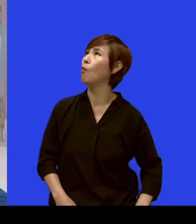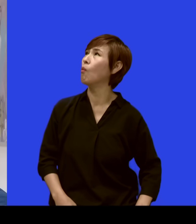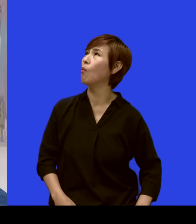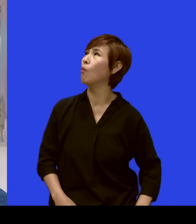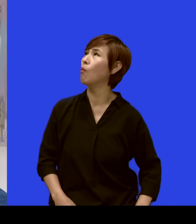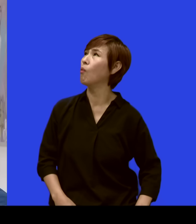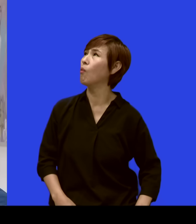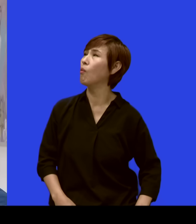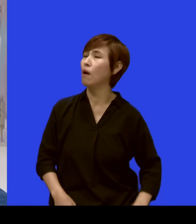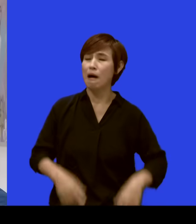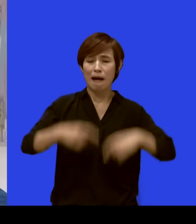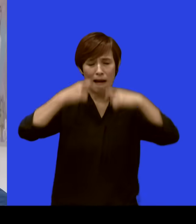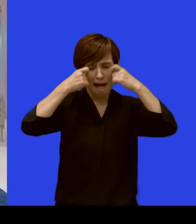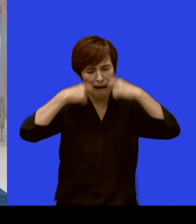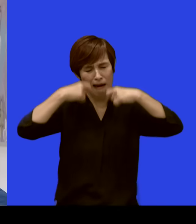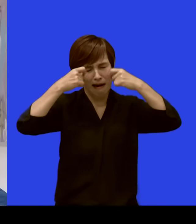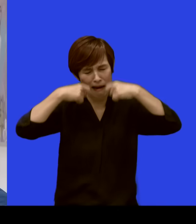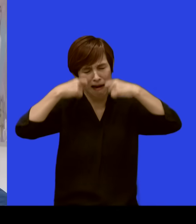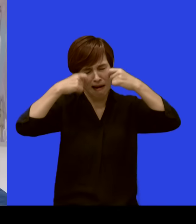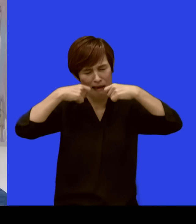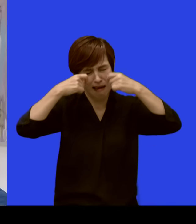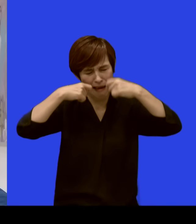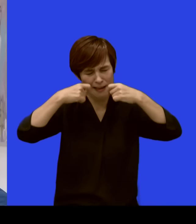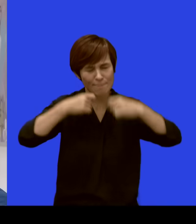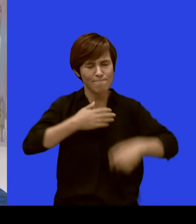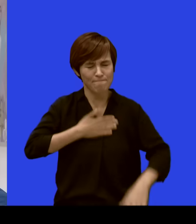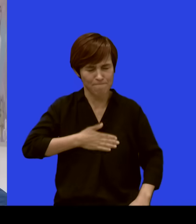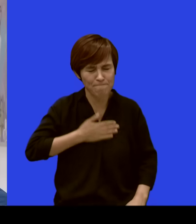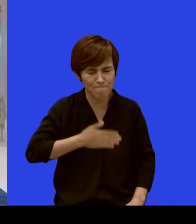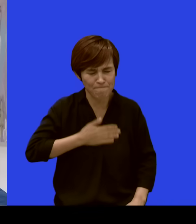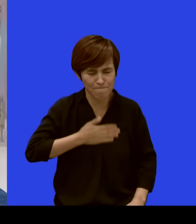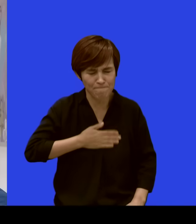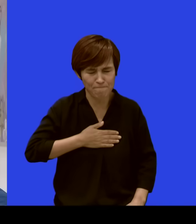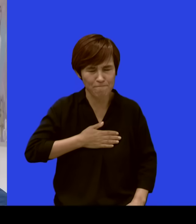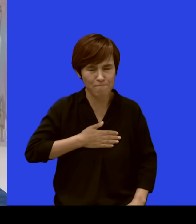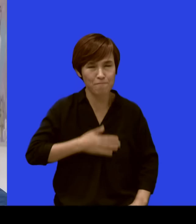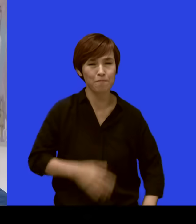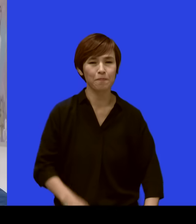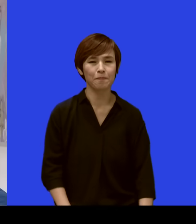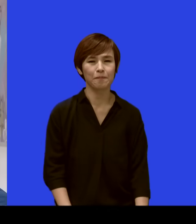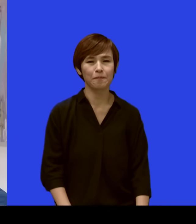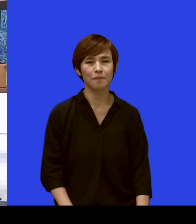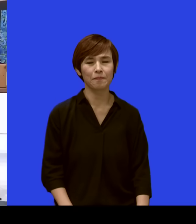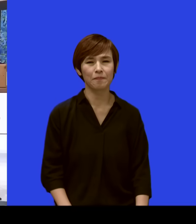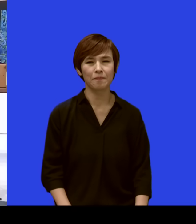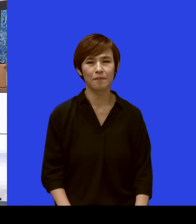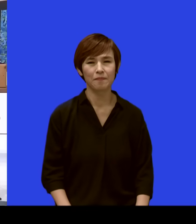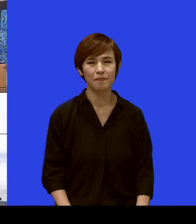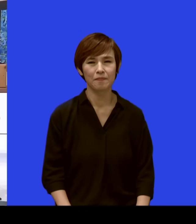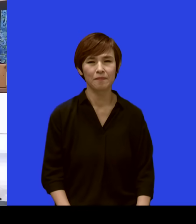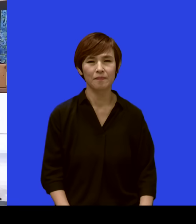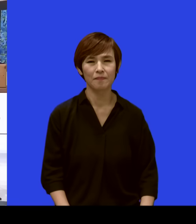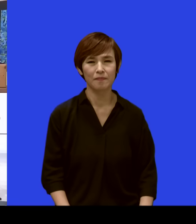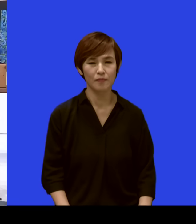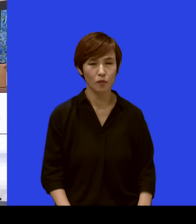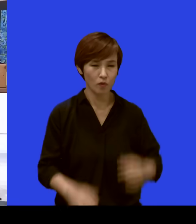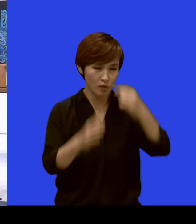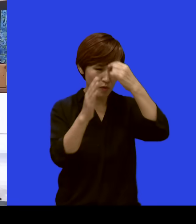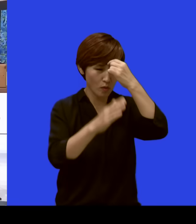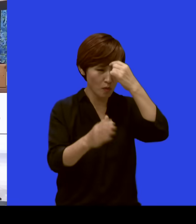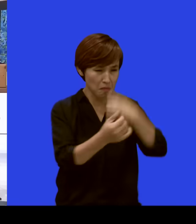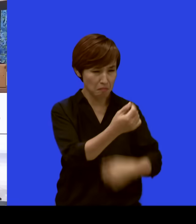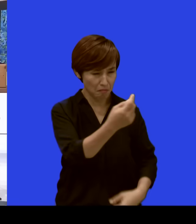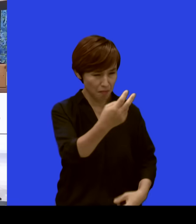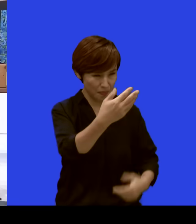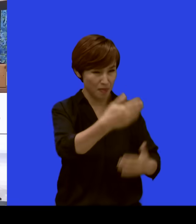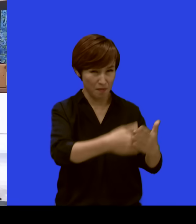들리더라고요. 또 울었죠. 또 울고 다시 보겠습니다. 그리고 나서 보니까 그래도 남아있는 친구들 꽤 됐고,